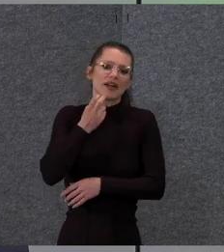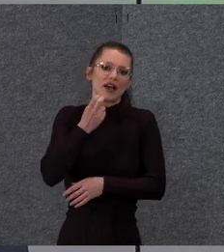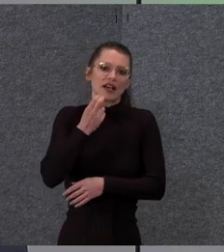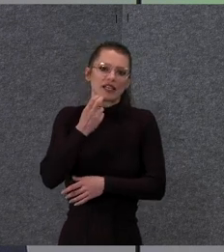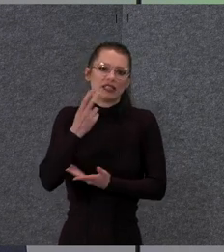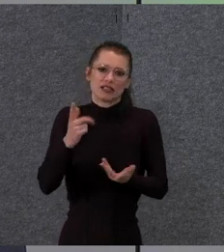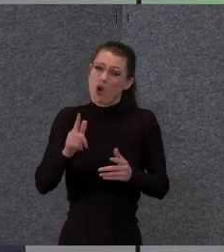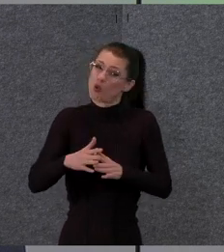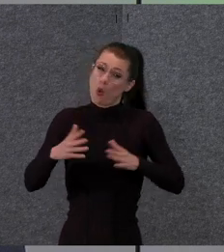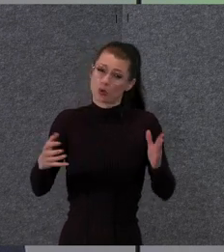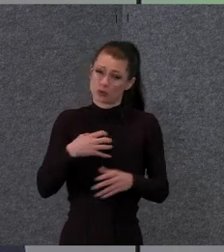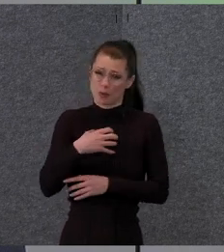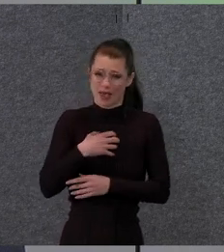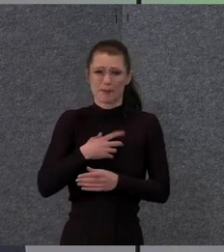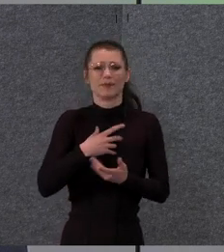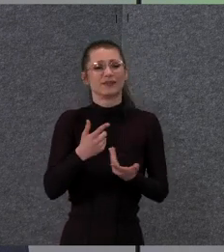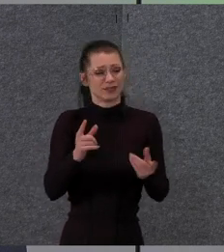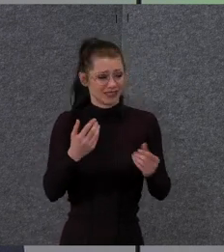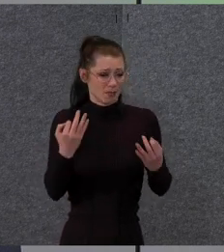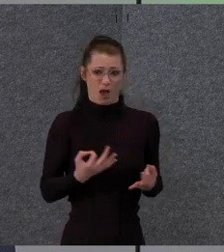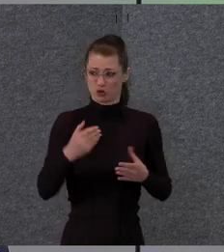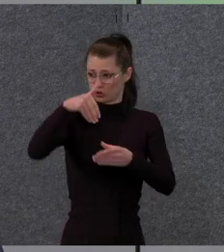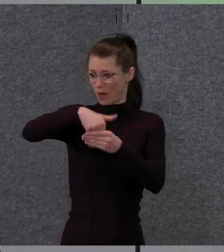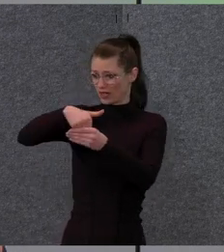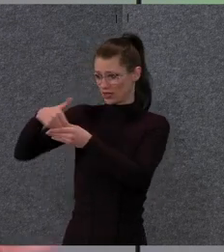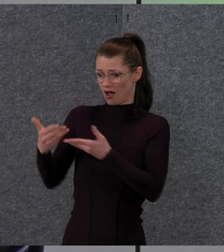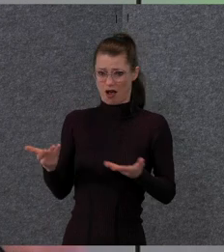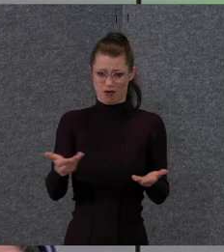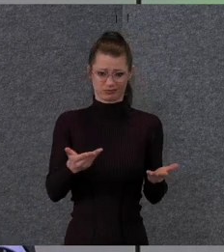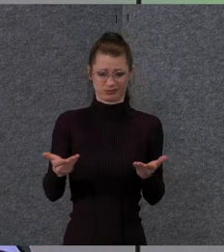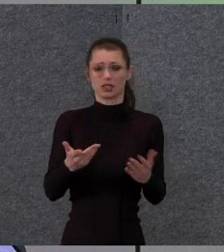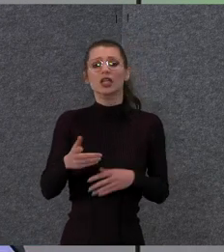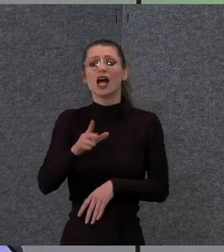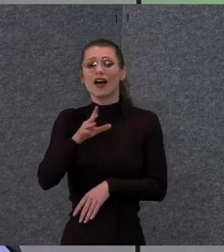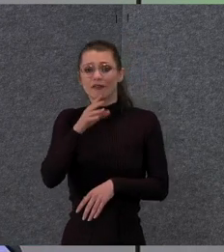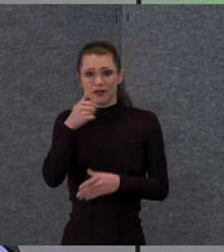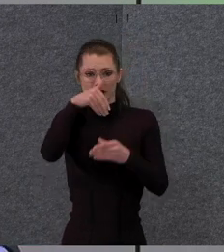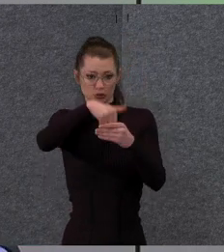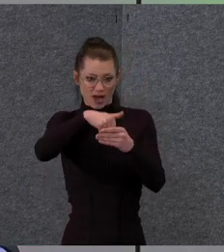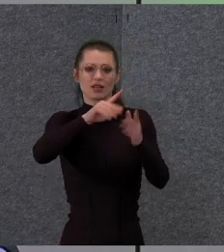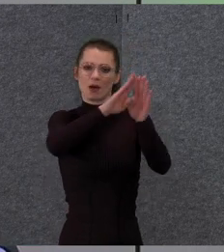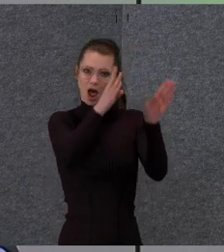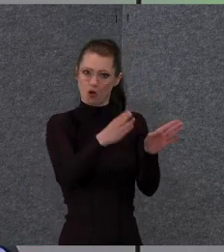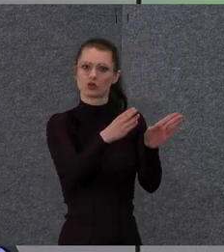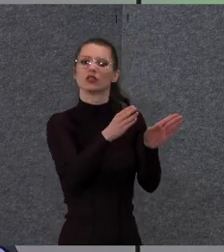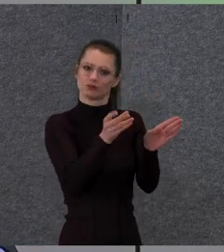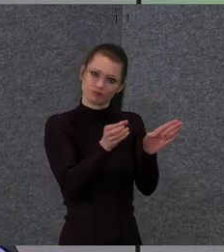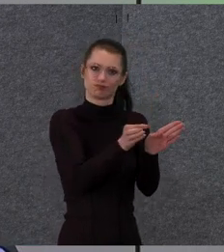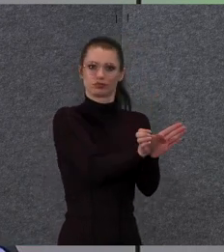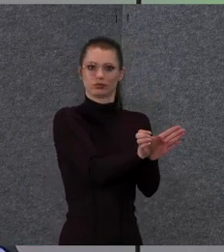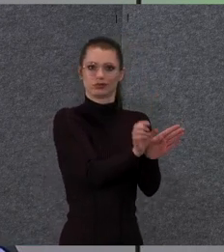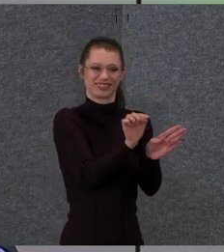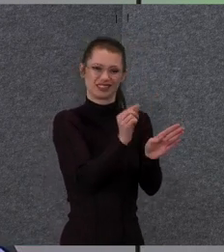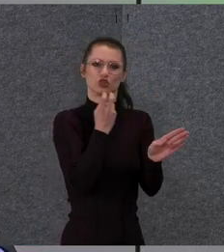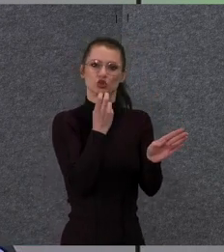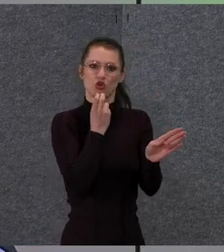ein Riesenproblem der Energiewende, dass wir Speicher brauchen. Zunehmend werden Speicher in Häusern installiert, Batteriespeichern, um den